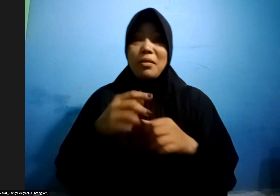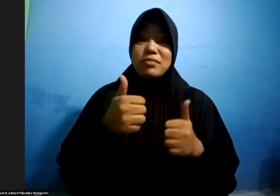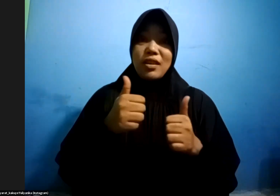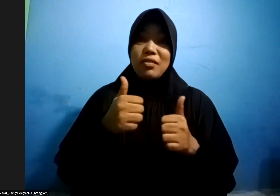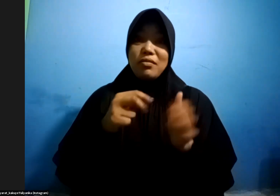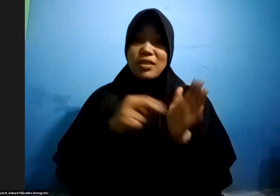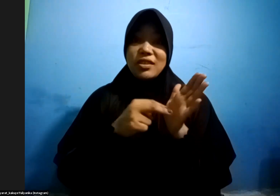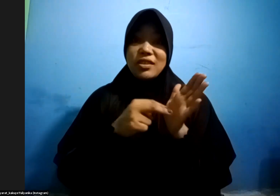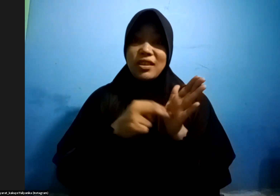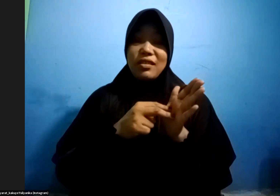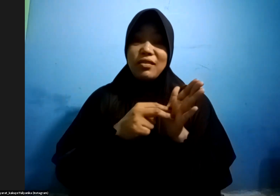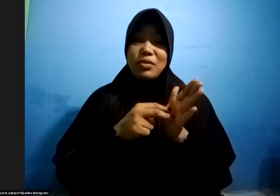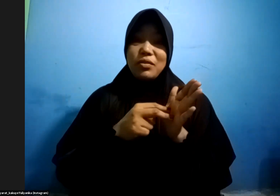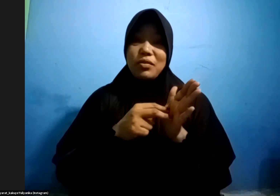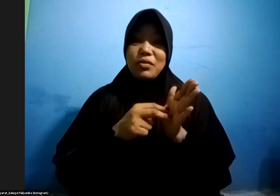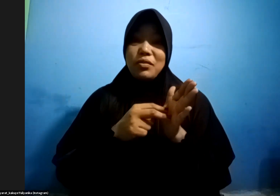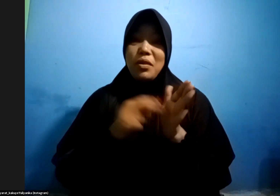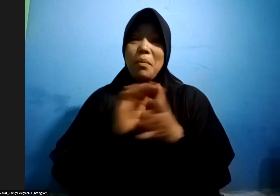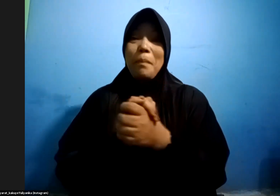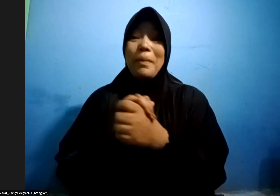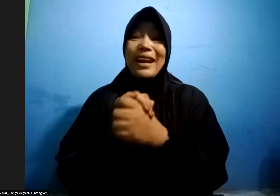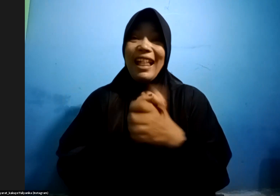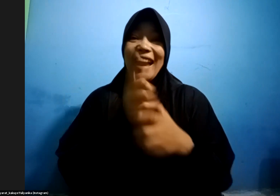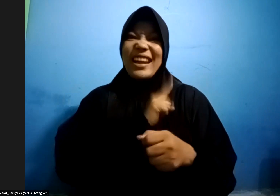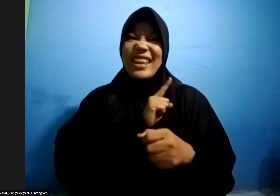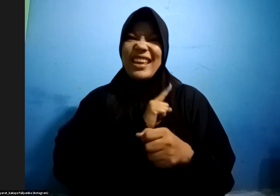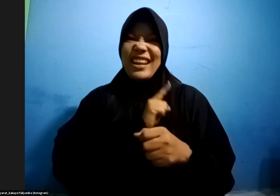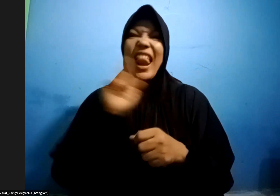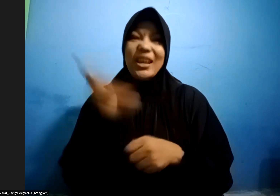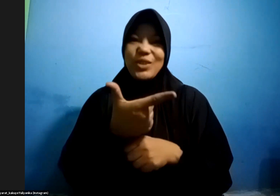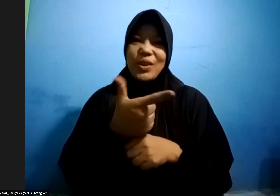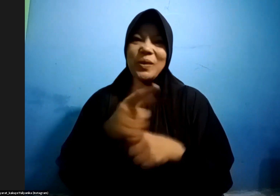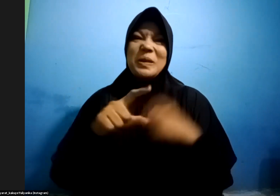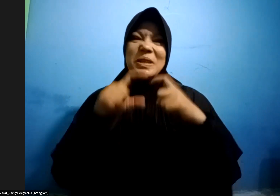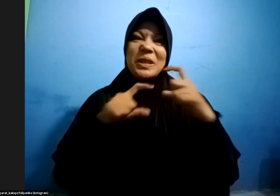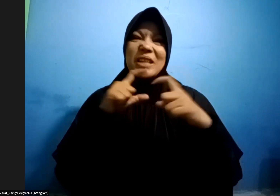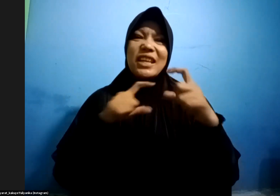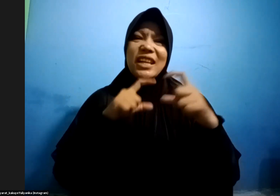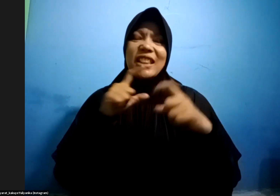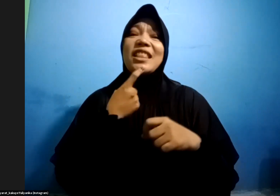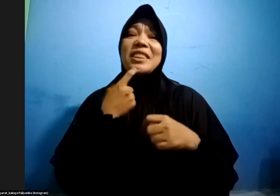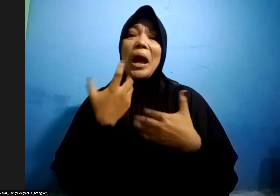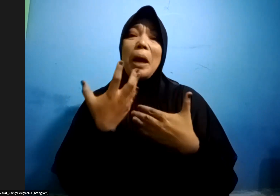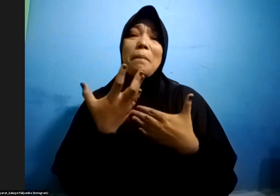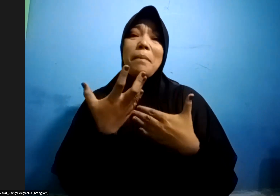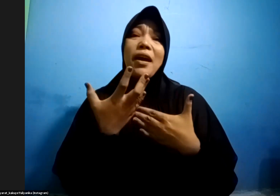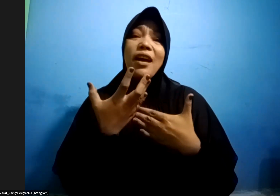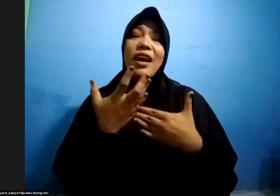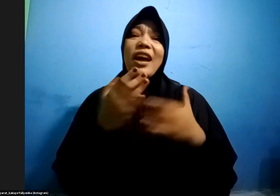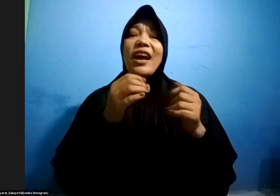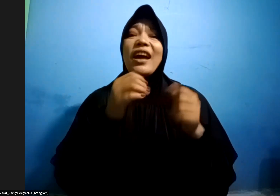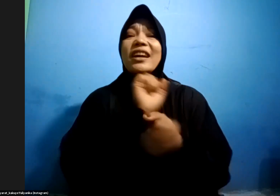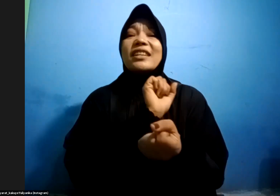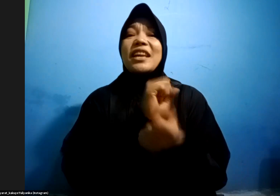untuk meminta kesediaan beliau nih, Dokter Dini. Bercerita deh Dokter Dini tentang apa sih aktivitasnya,